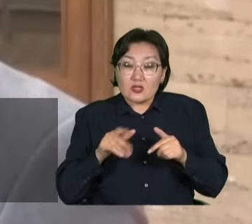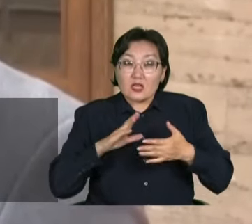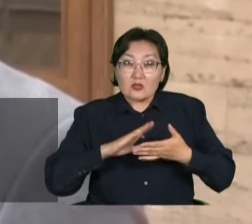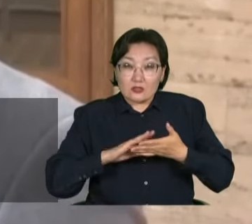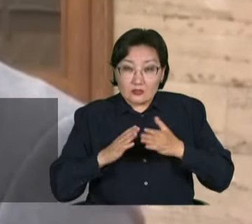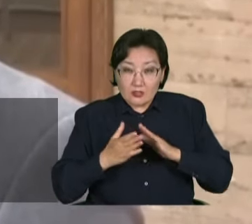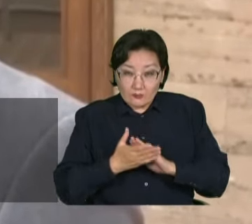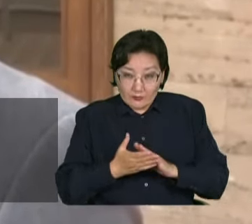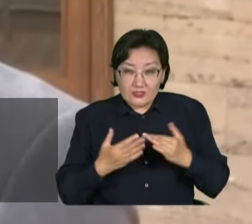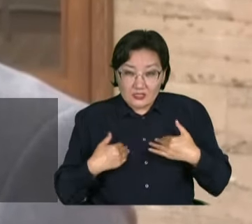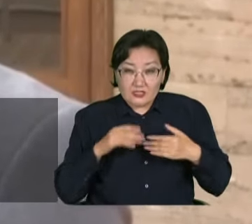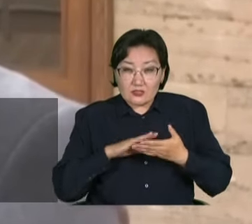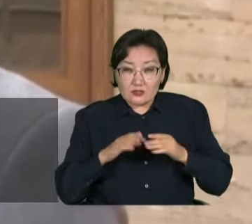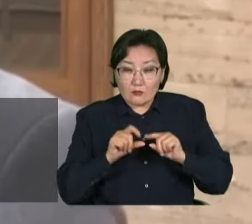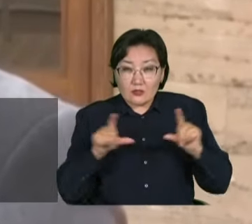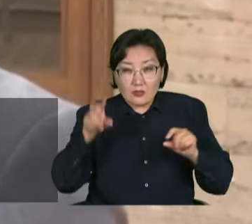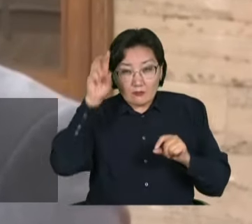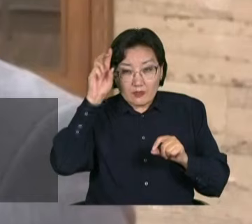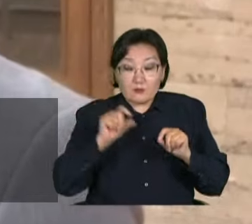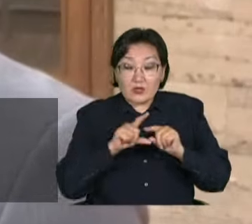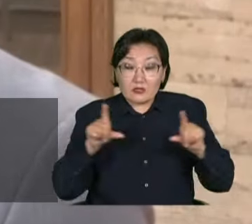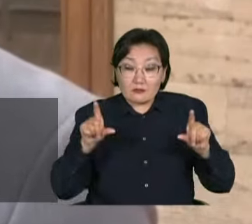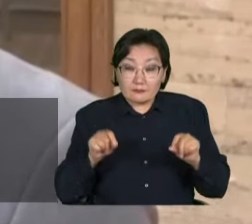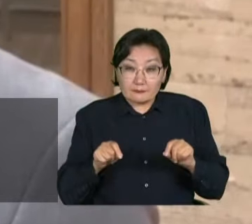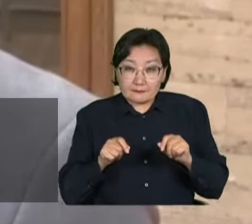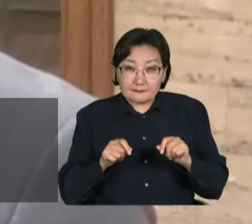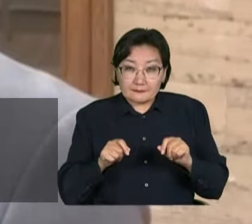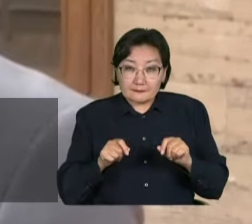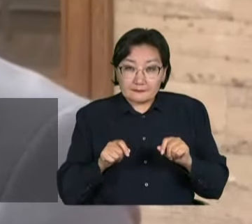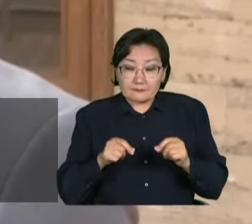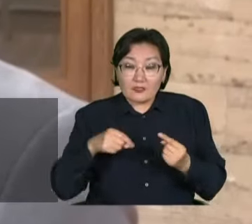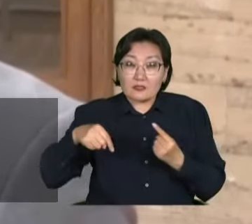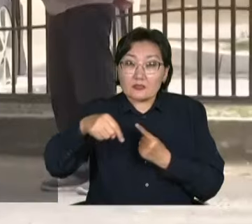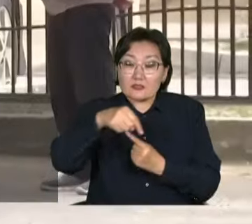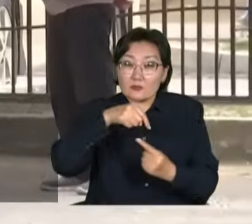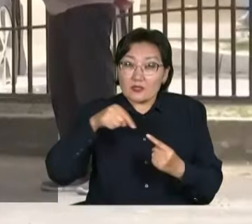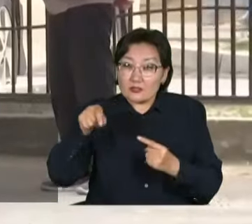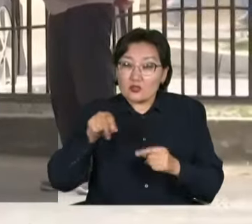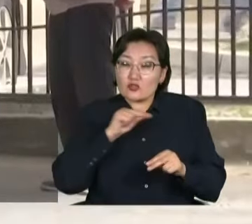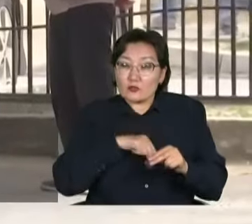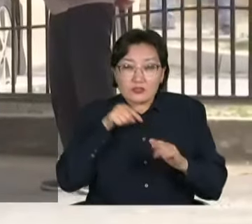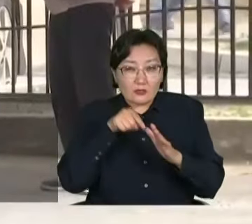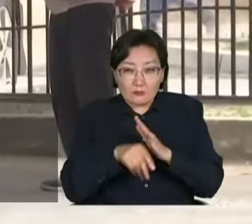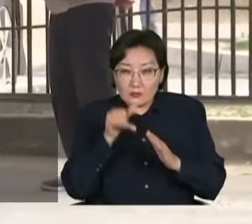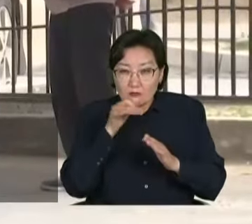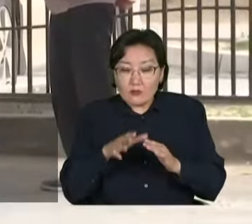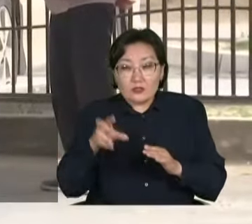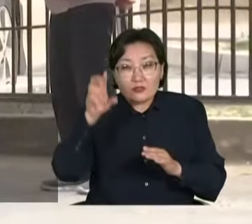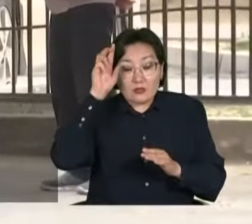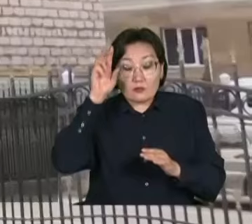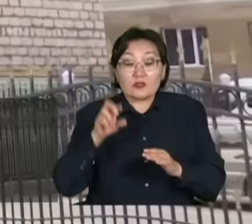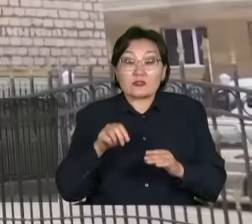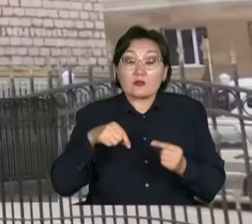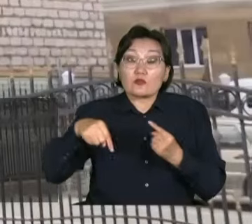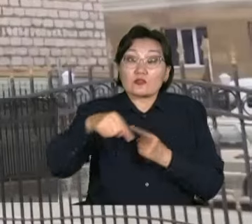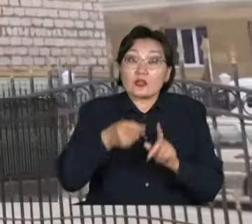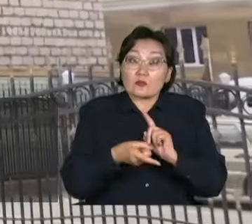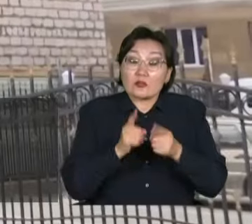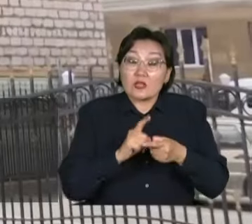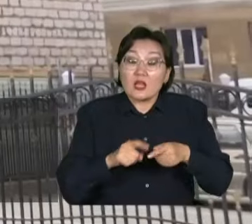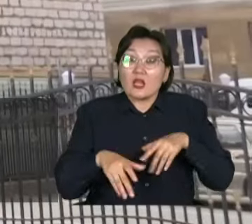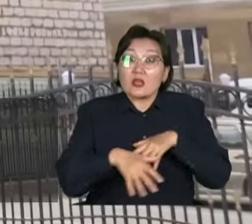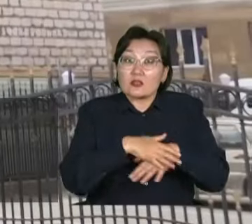келісуші орган болғандықтан, мемлекеттік мекеме болғандықтан, біз кәсіпкердің құқығына кіре алмаймыз. Мемлекет пен кәсіпкердің айырбасы тұрғындарды көлік